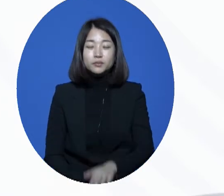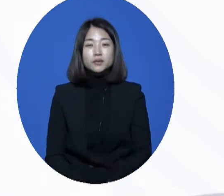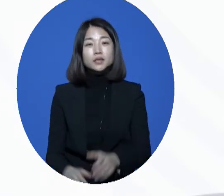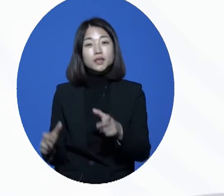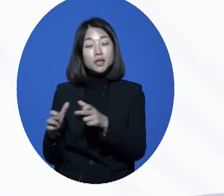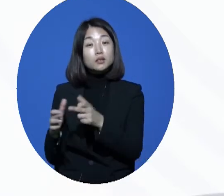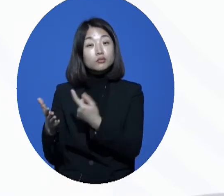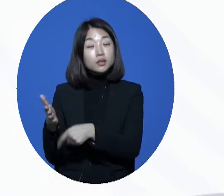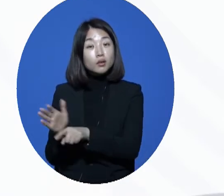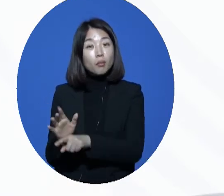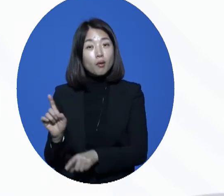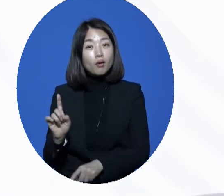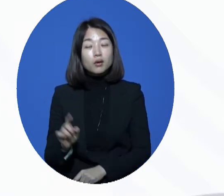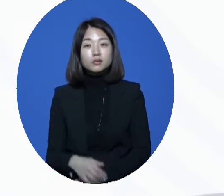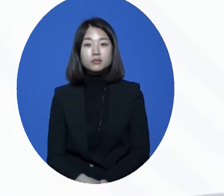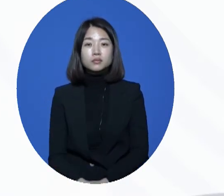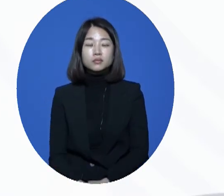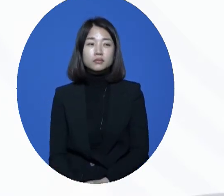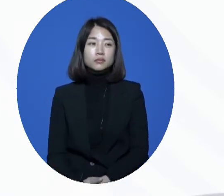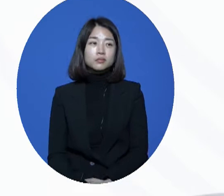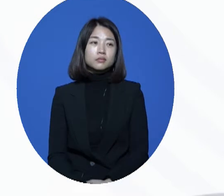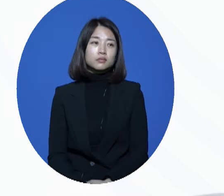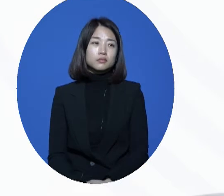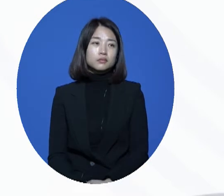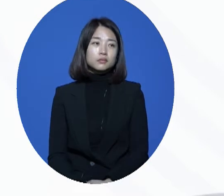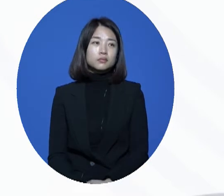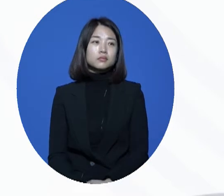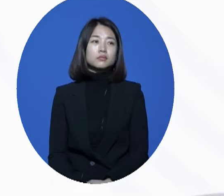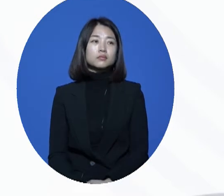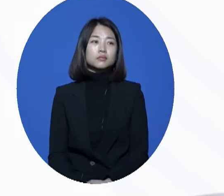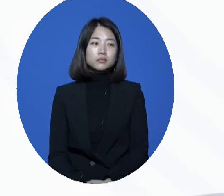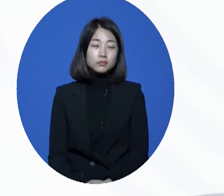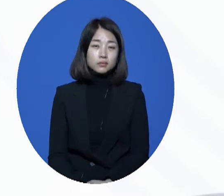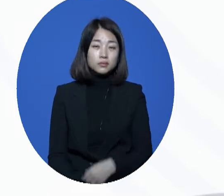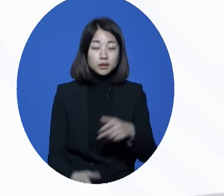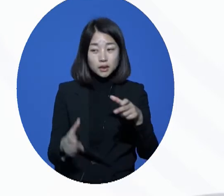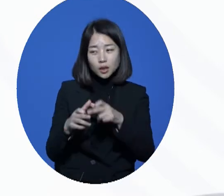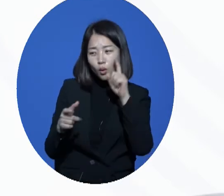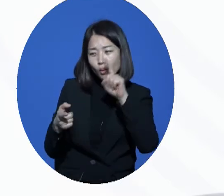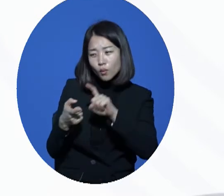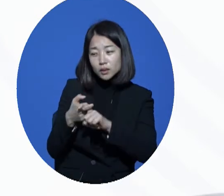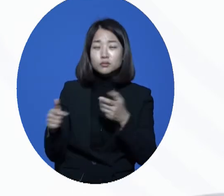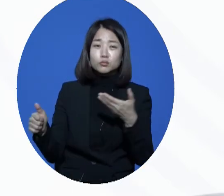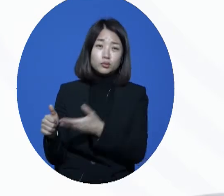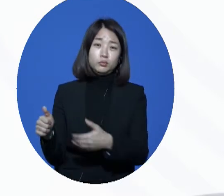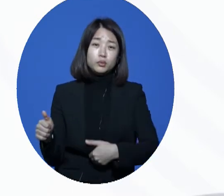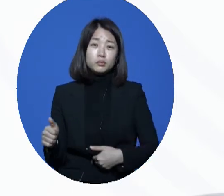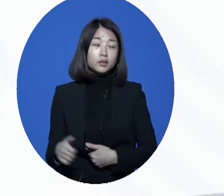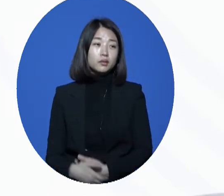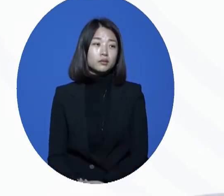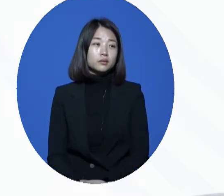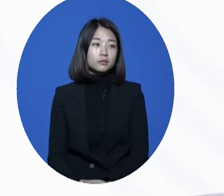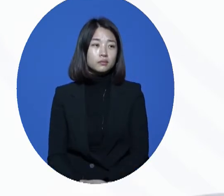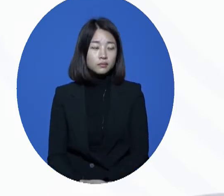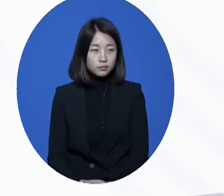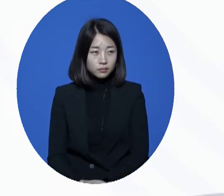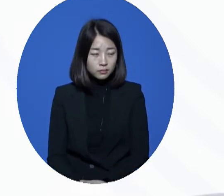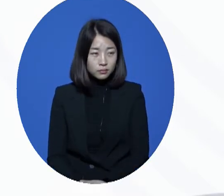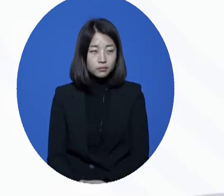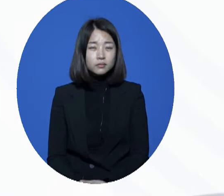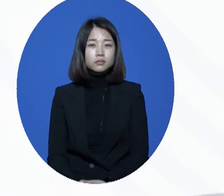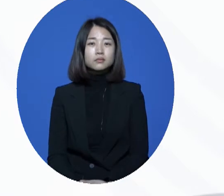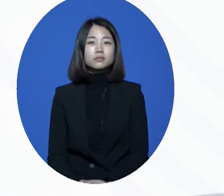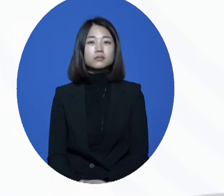같은 경우에 이런 관계 중심적인 방역 지원 체계가 필요하다고 생각합니다. 그리고 감염병과